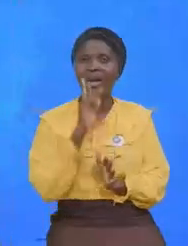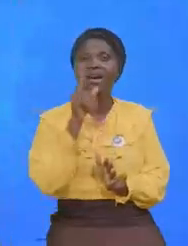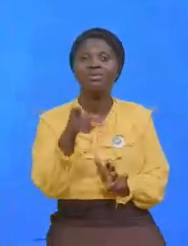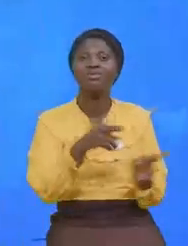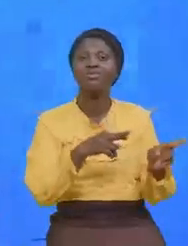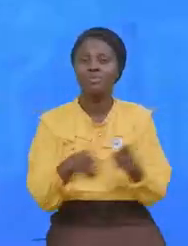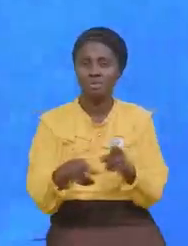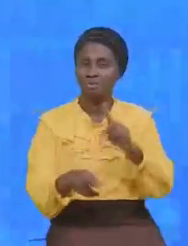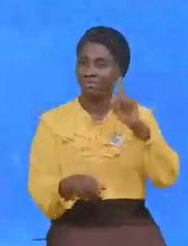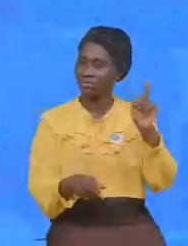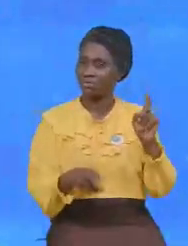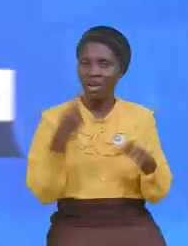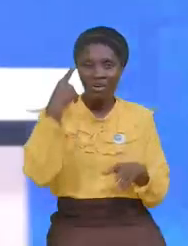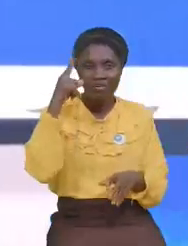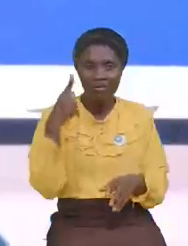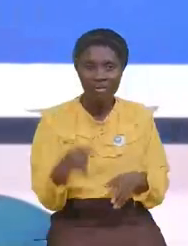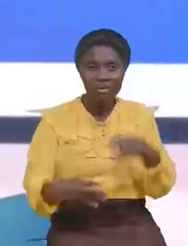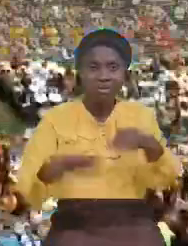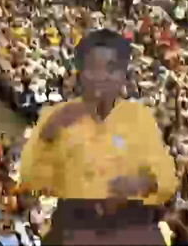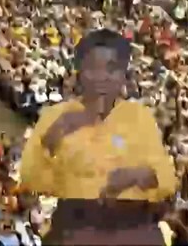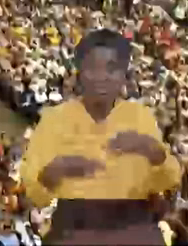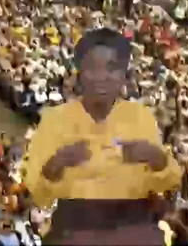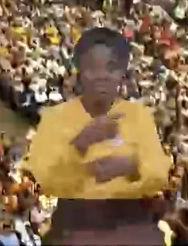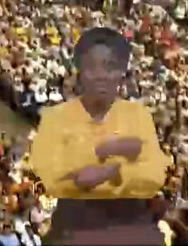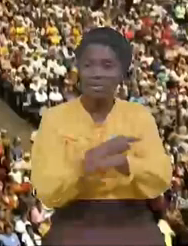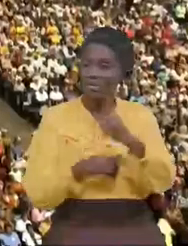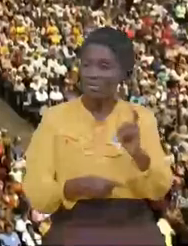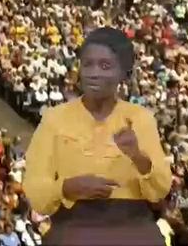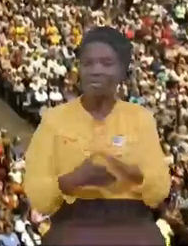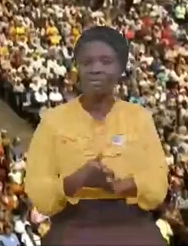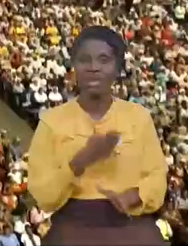prêt pour le jour du jugement?